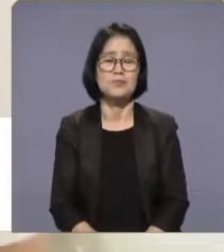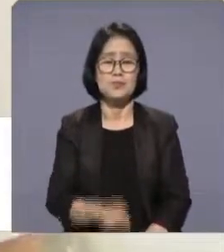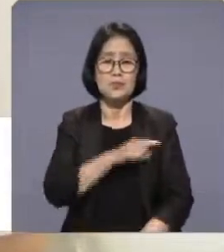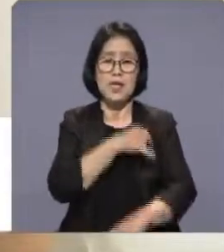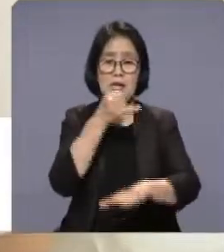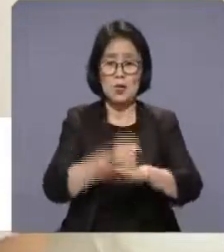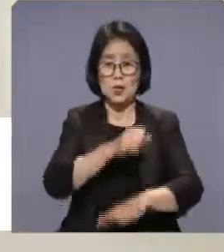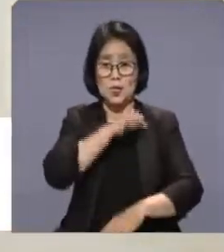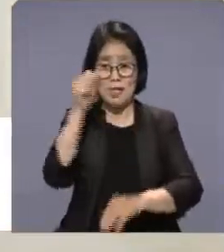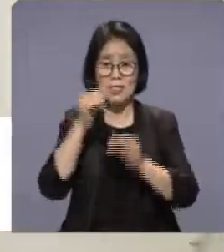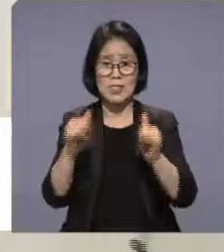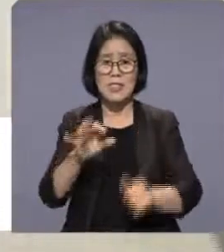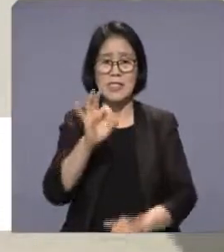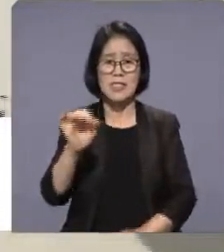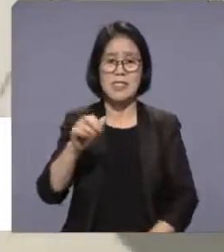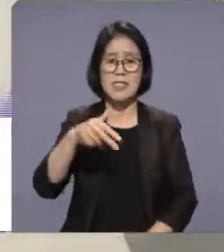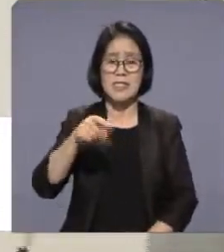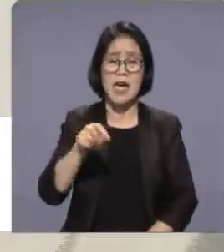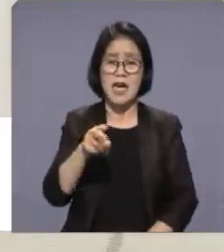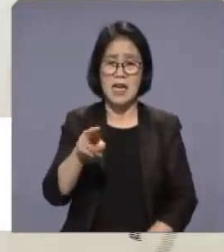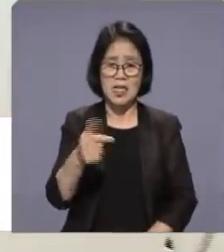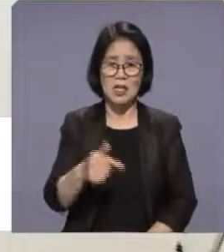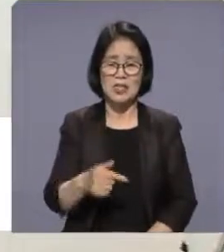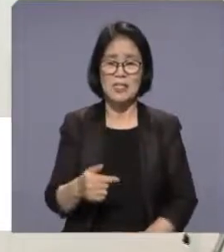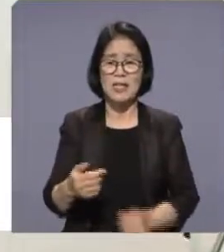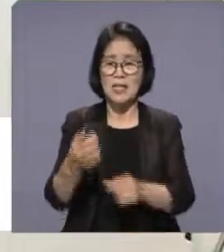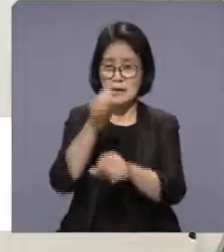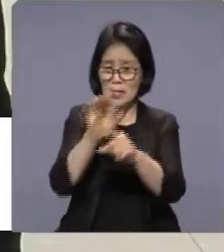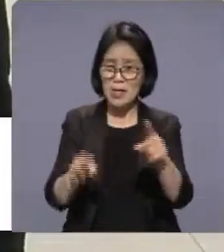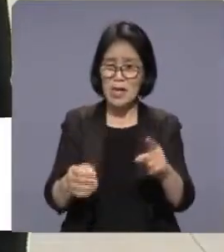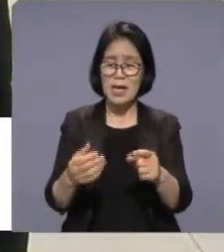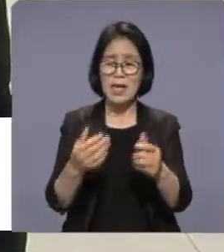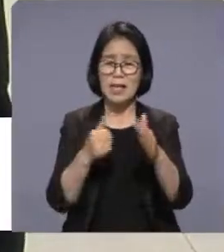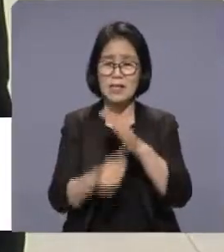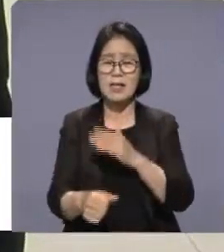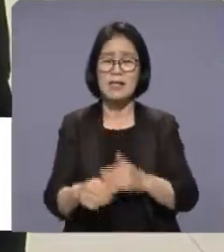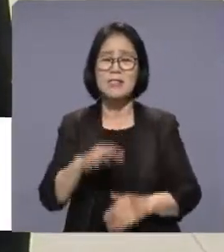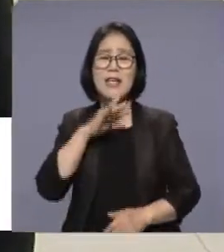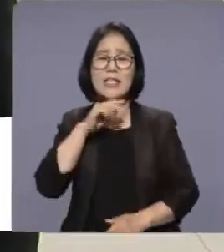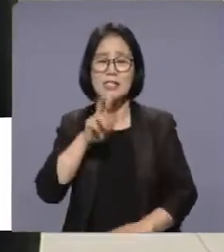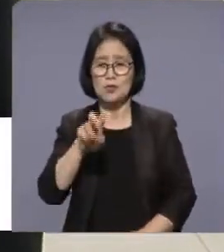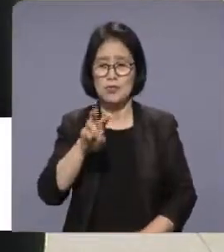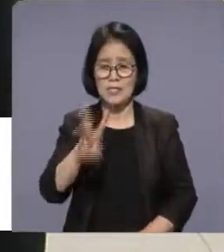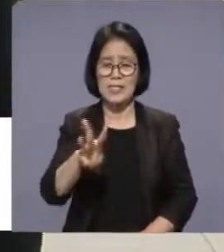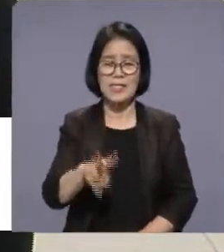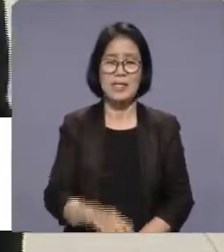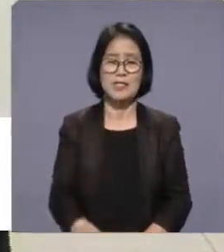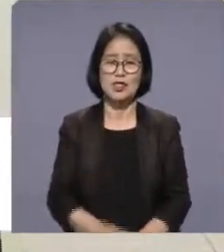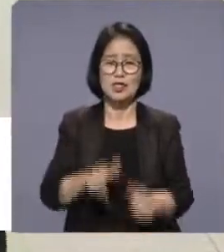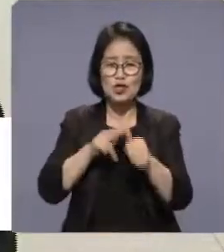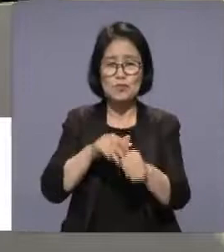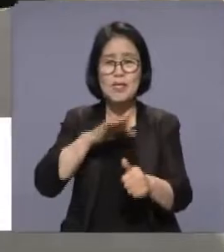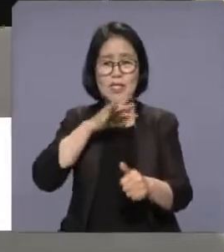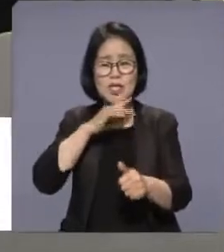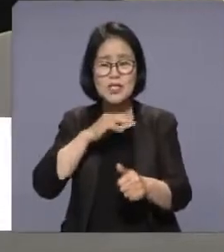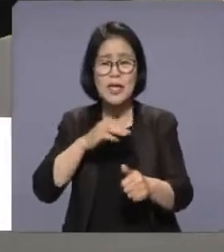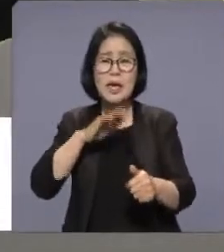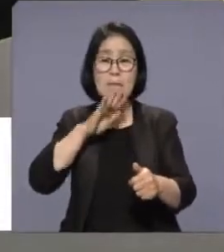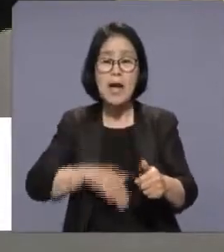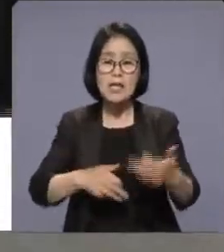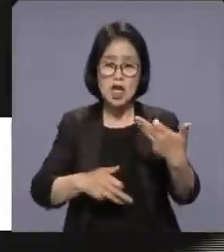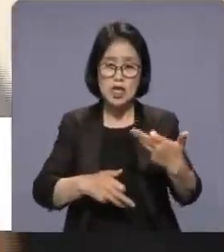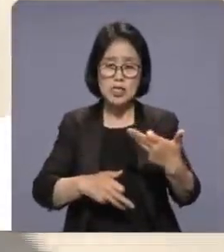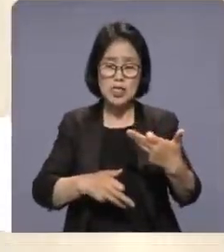최연소 당선인은 이자영 더불어민주당 비례대표 의원으로 만 23살입니다. 출마 연령이 만